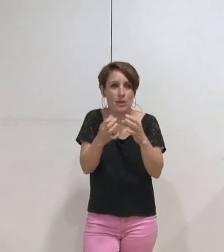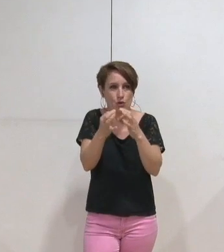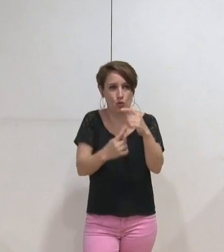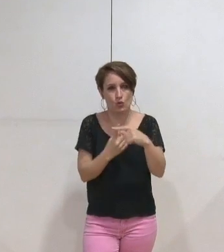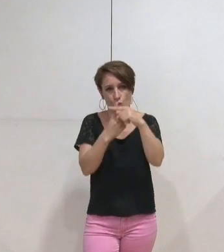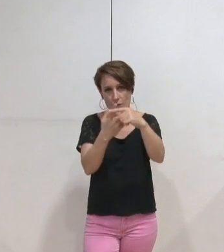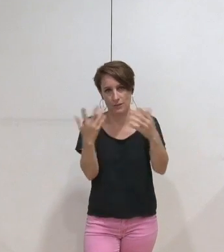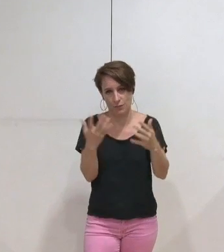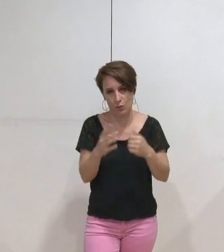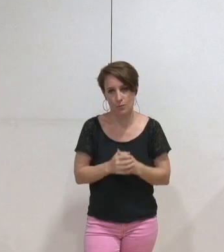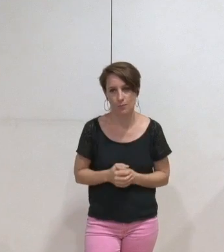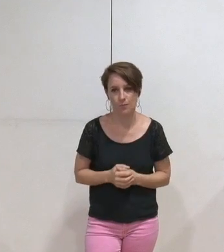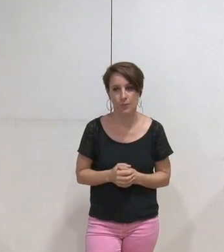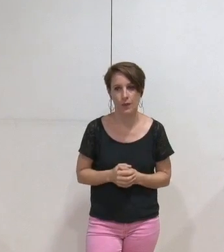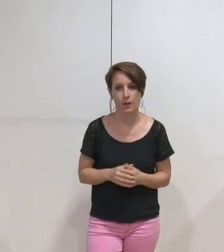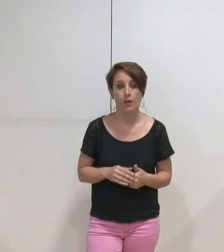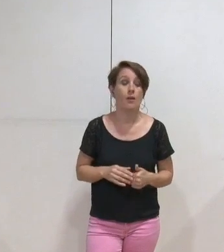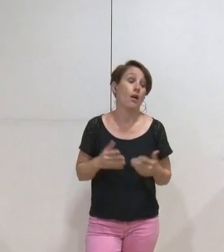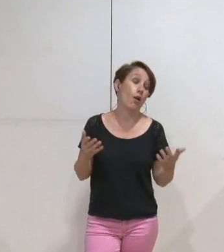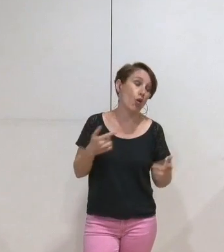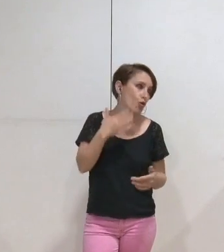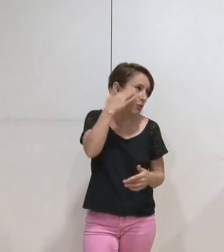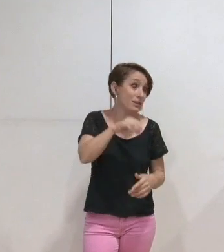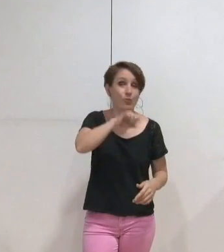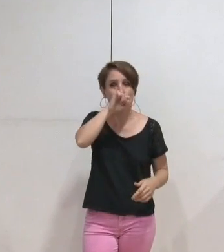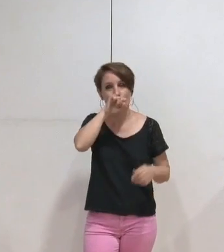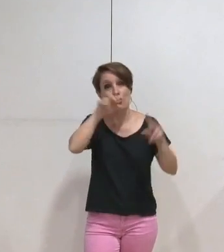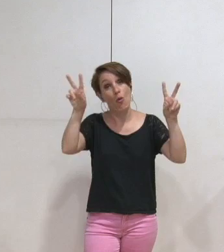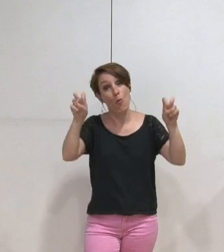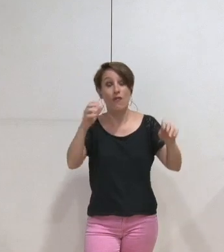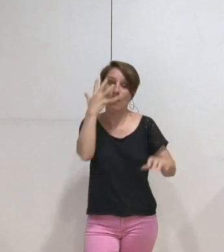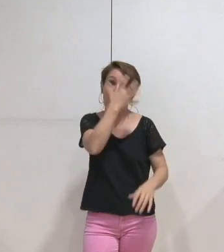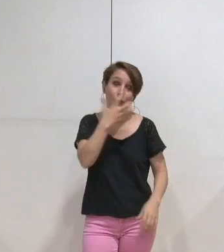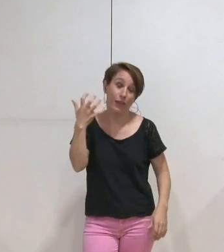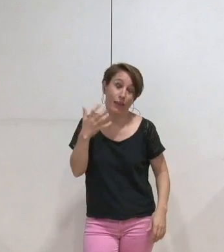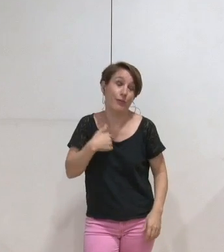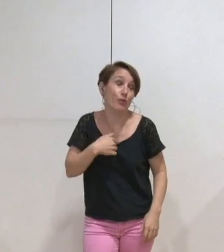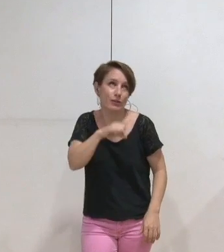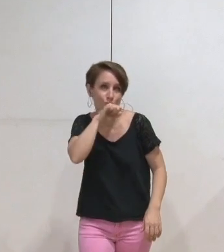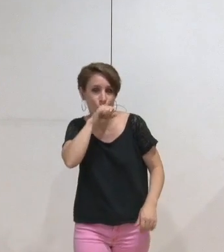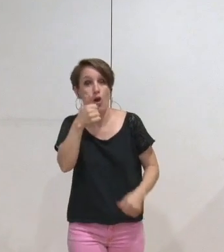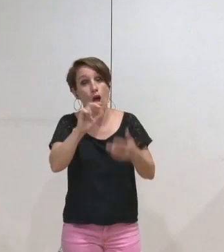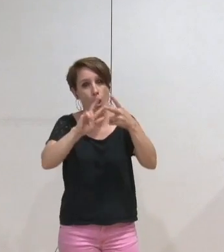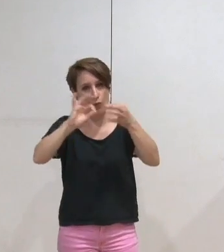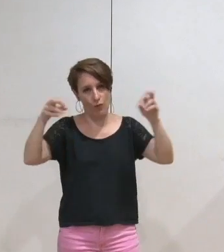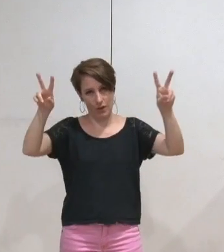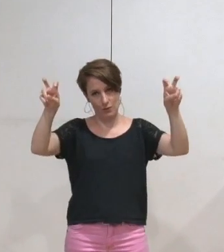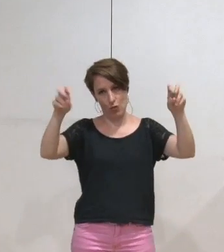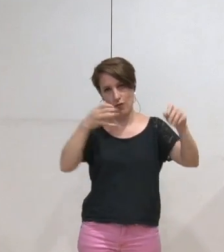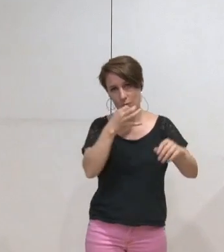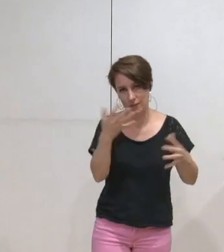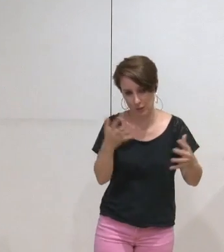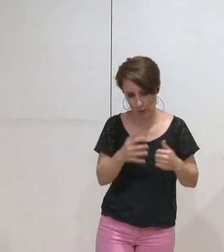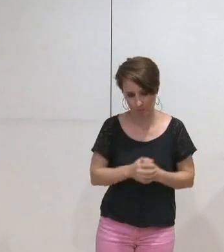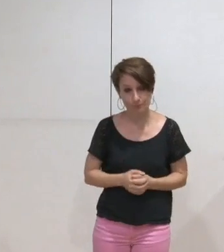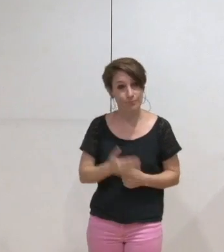il y a un proverbe de la sagesse africaine vous savez j'en cite souvent que j'affectionne et il dit ceci si tu veux